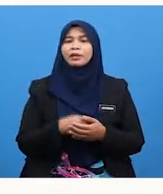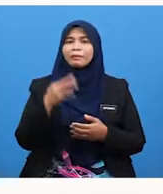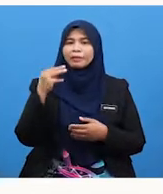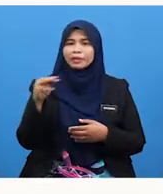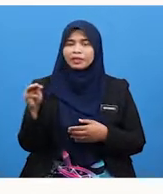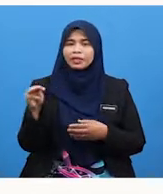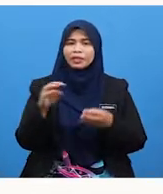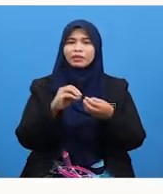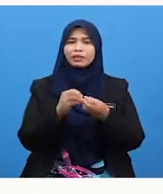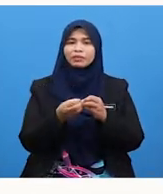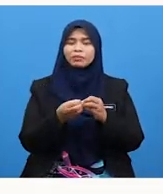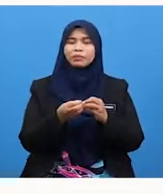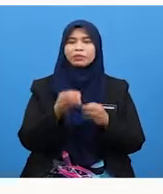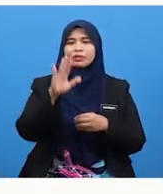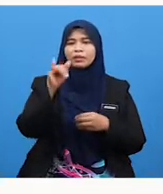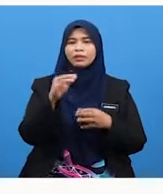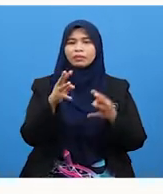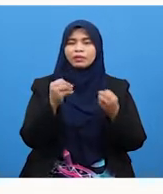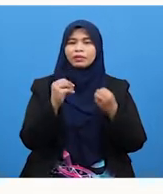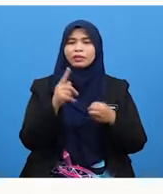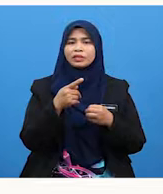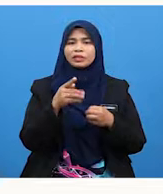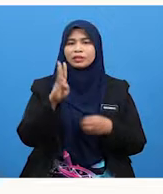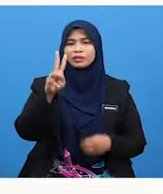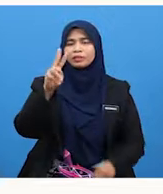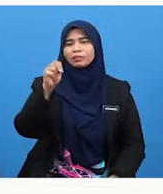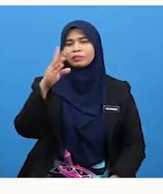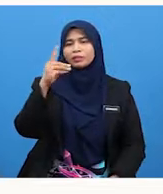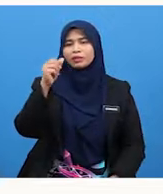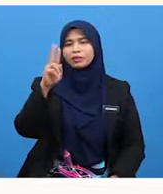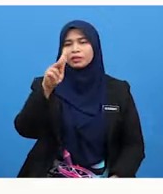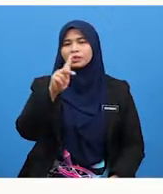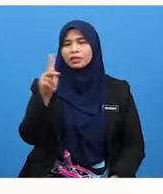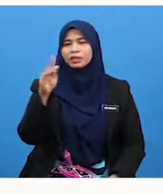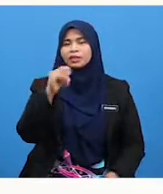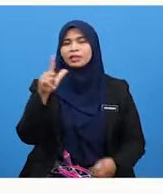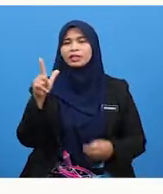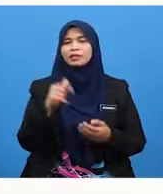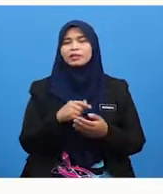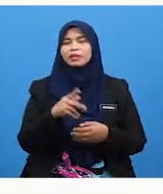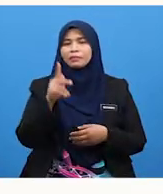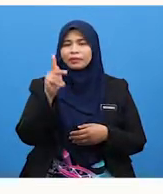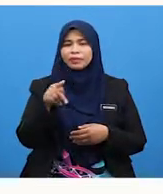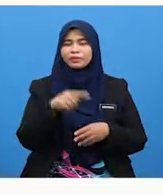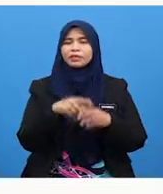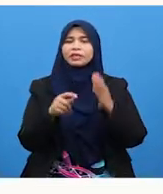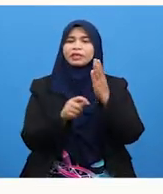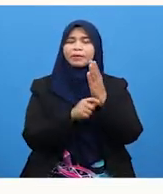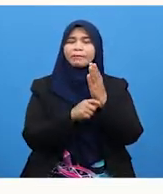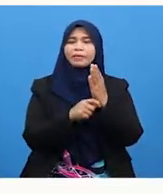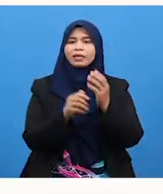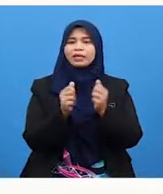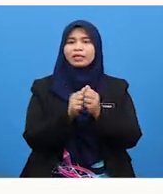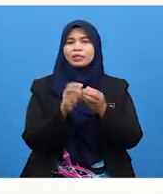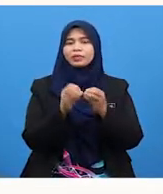Maka nombor yang hendak dibundarkan iaitu digit sifar perlu ditambah